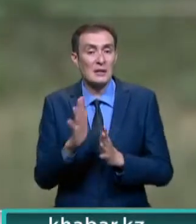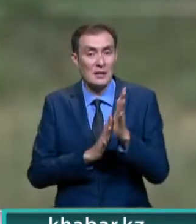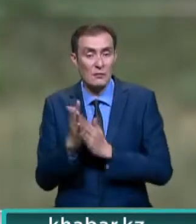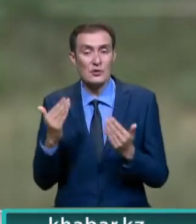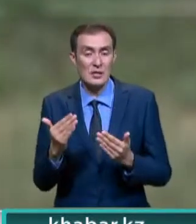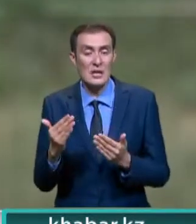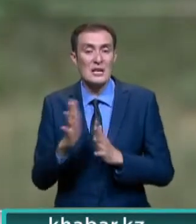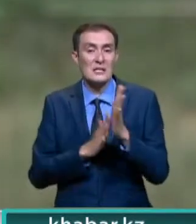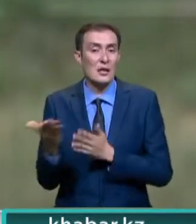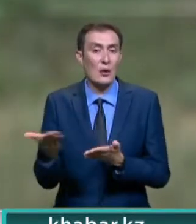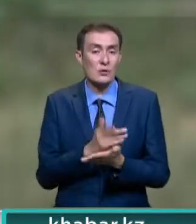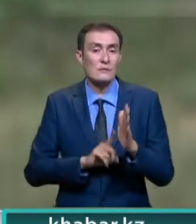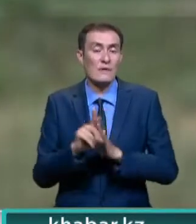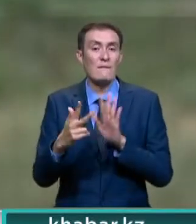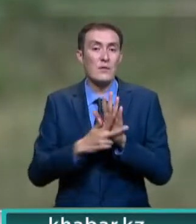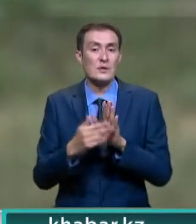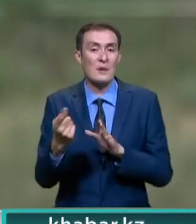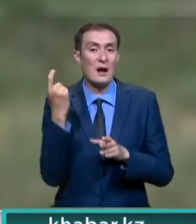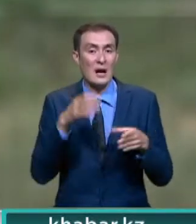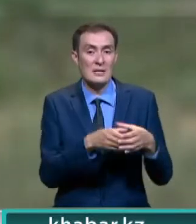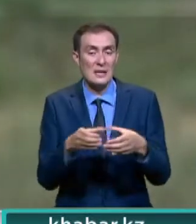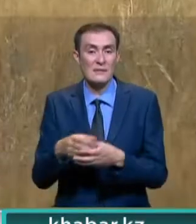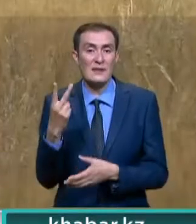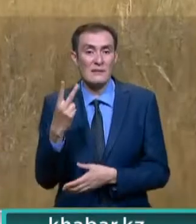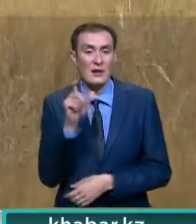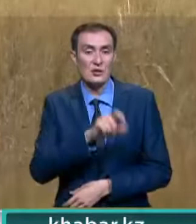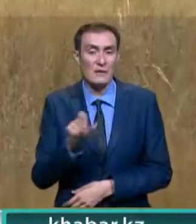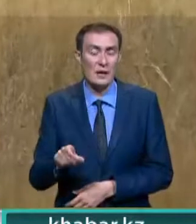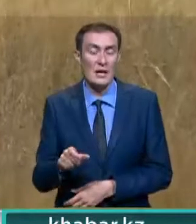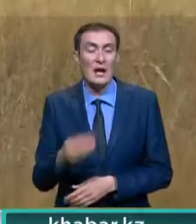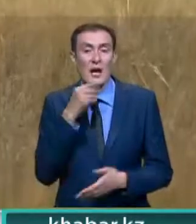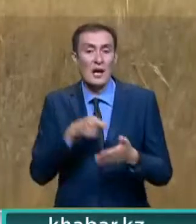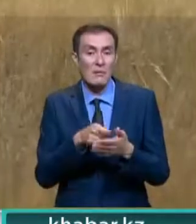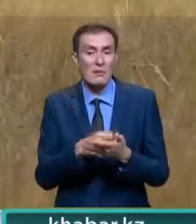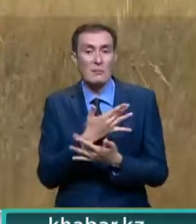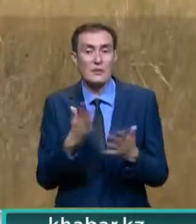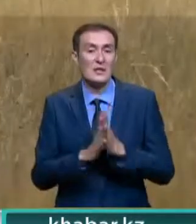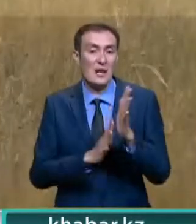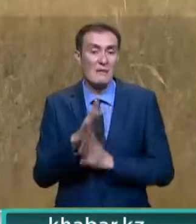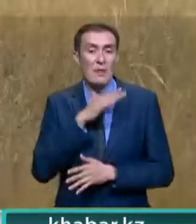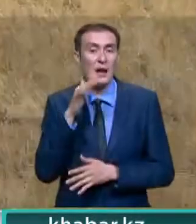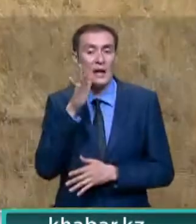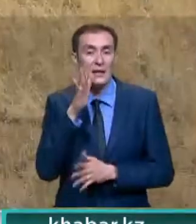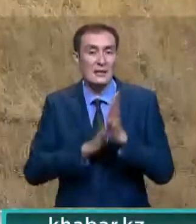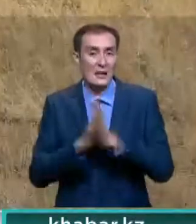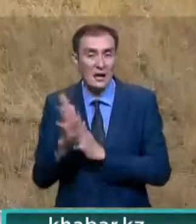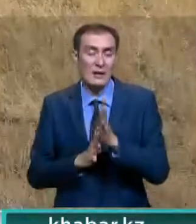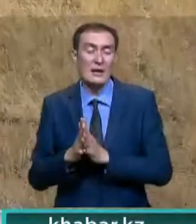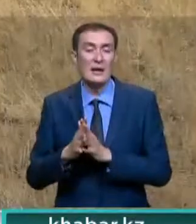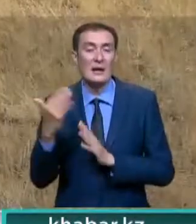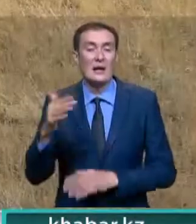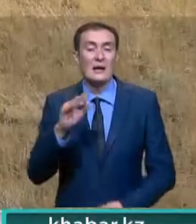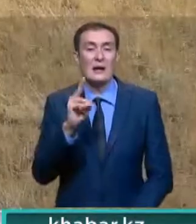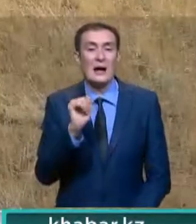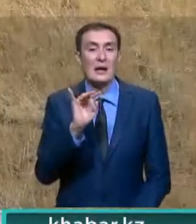к сенокосу приступили 8 крестьянских хозяйств и 2 сельчанина. Среди кормовых культур преобладают многолетние растения. Фермер Каирбек